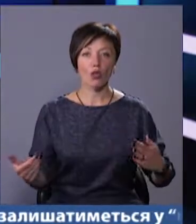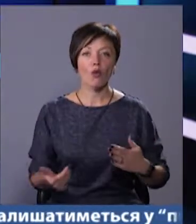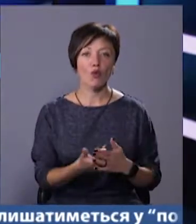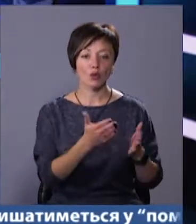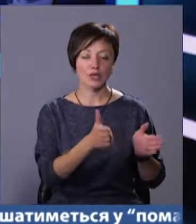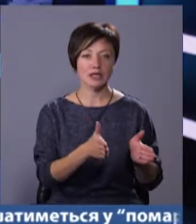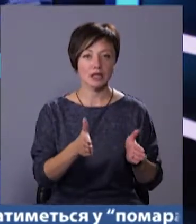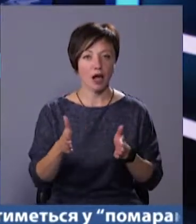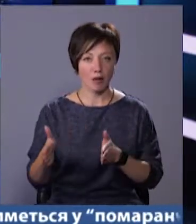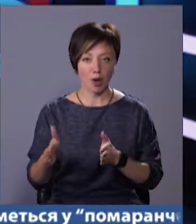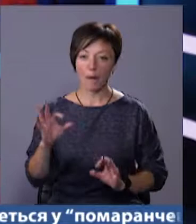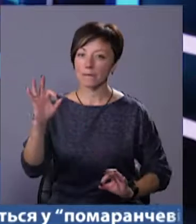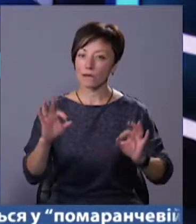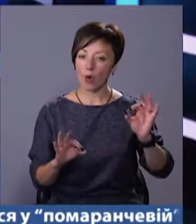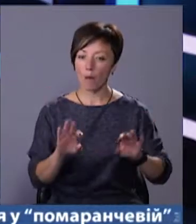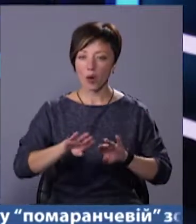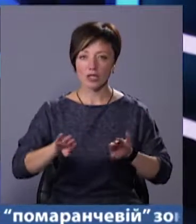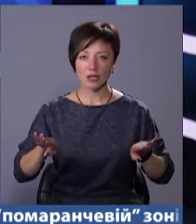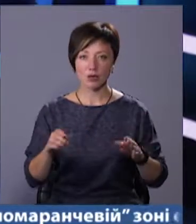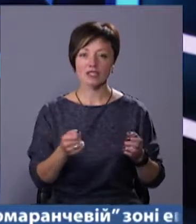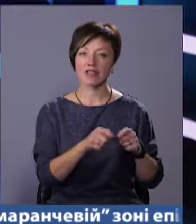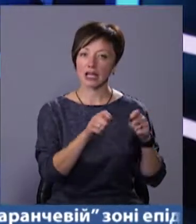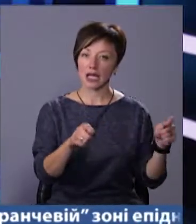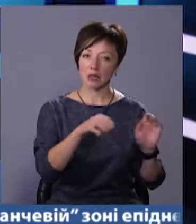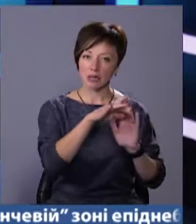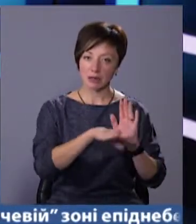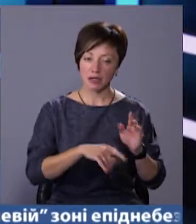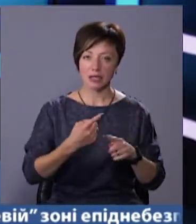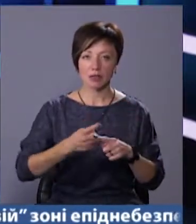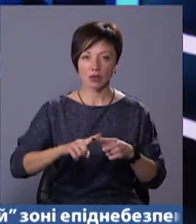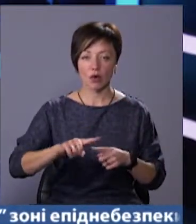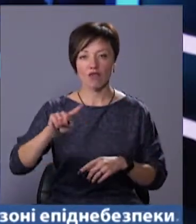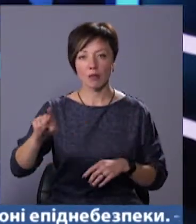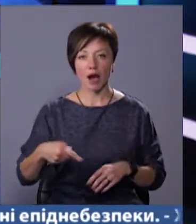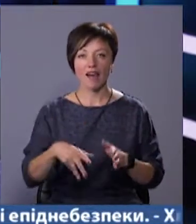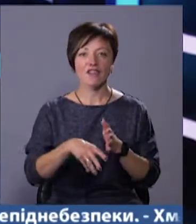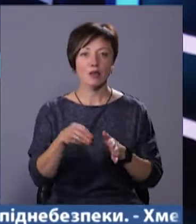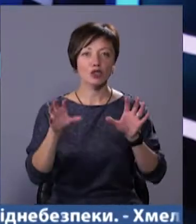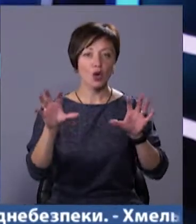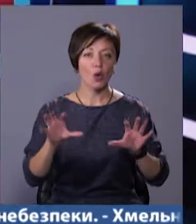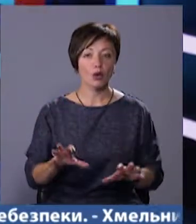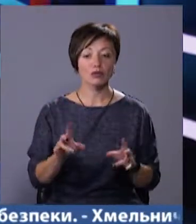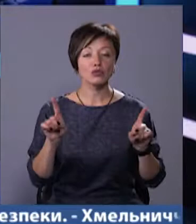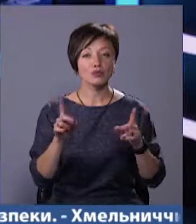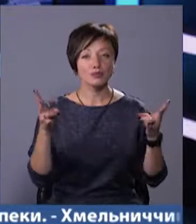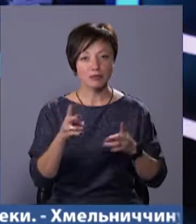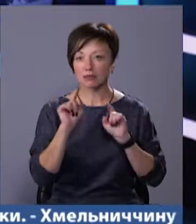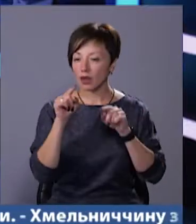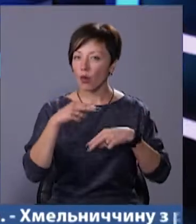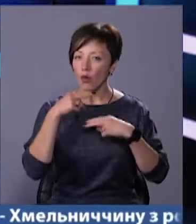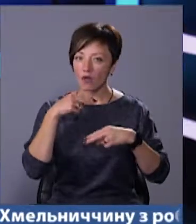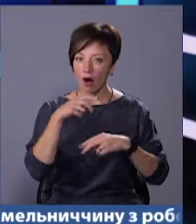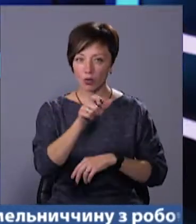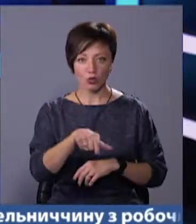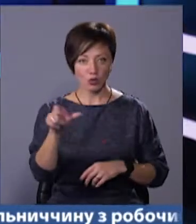виборчою системою, пропорційною і з відкритими списками, як того вимагає Виборчий кодекс. На що варто звернути увагу